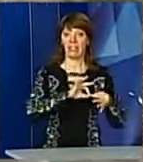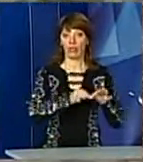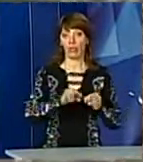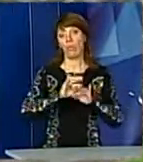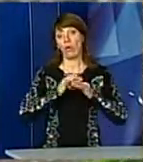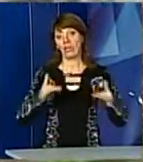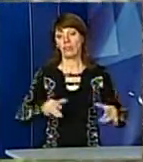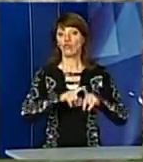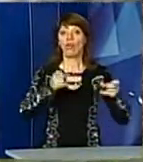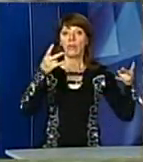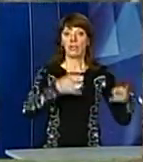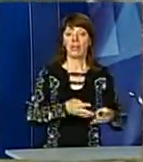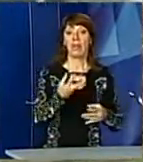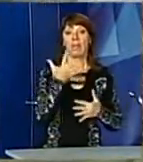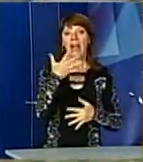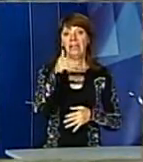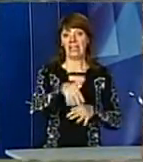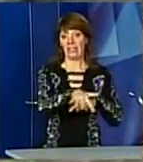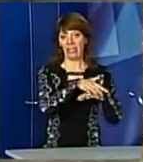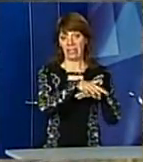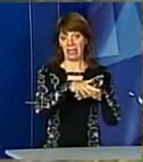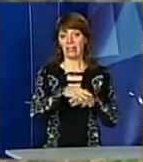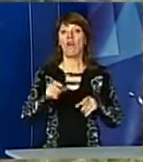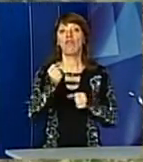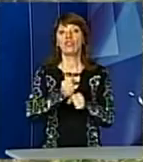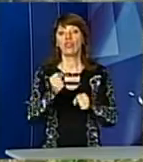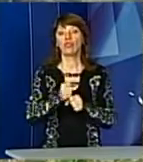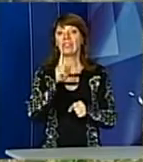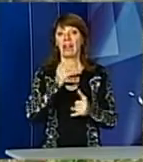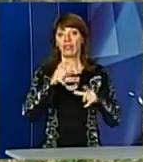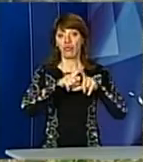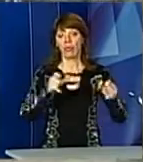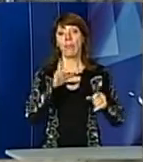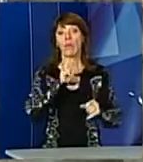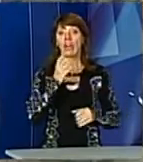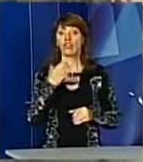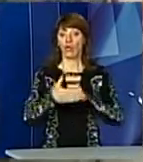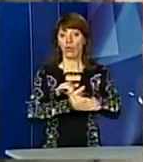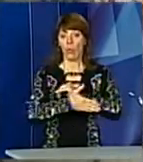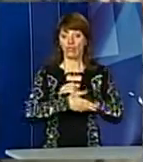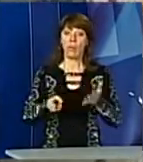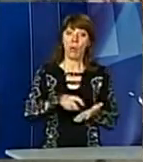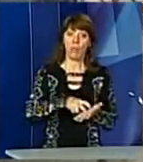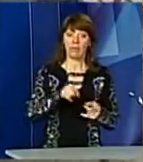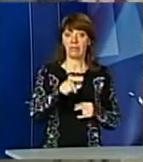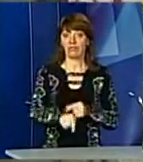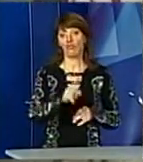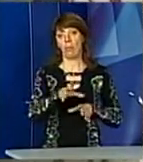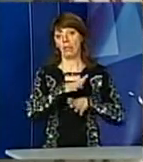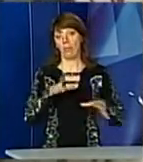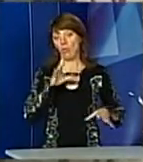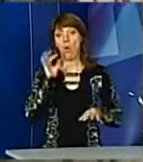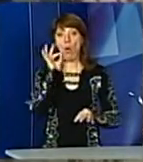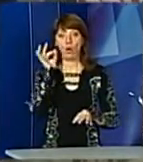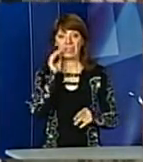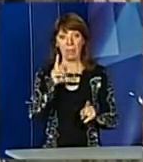школу потрібно, бо на 5-тисячне населення у Малихові функціонує навчальний заклад на сотню учнів. Але й побоюються, щоб це не було